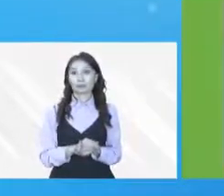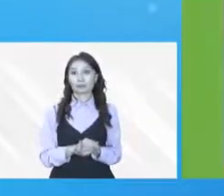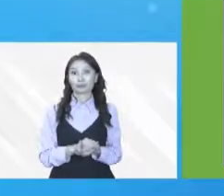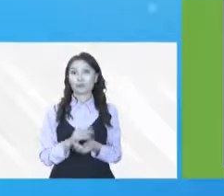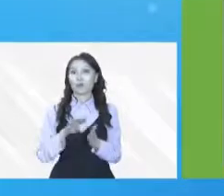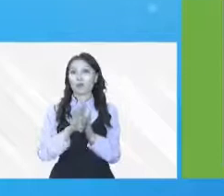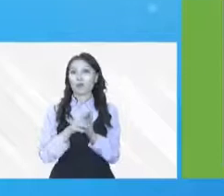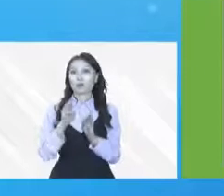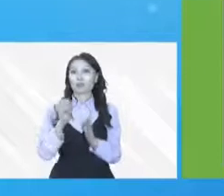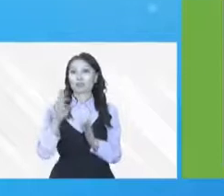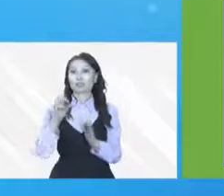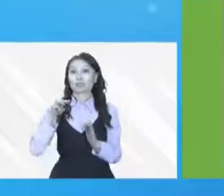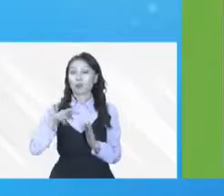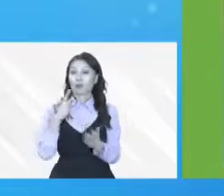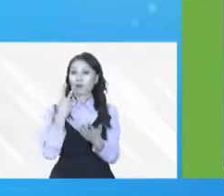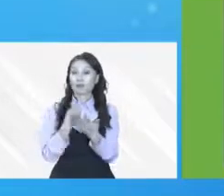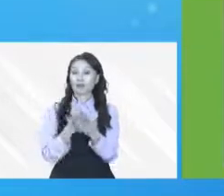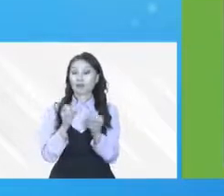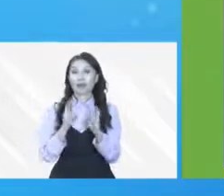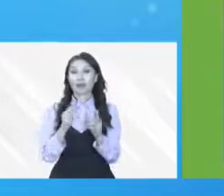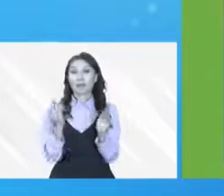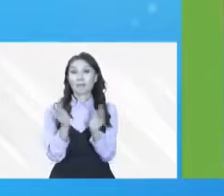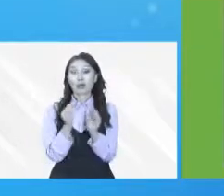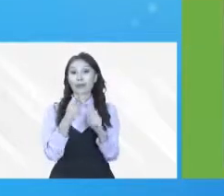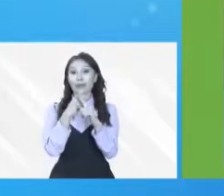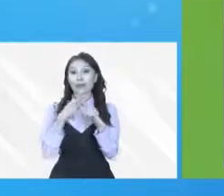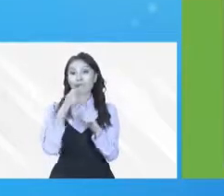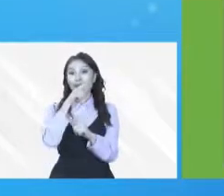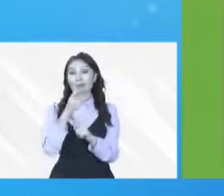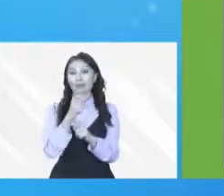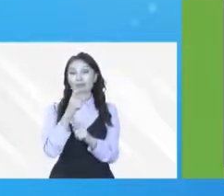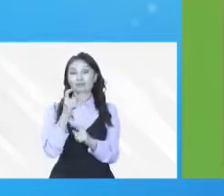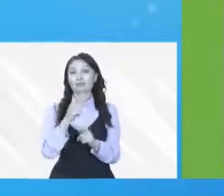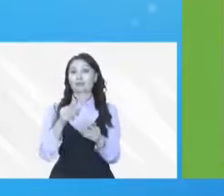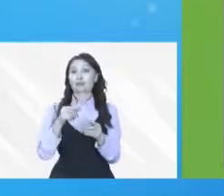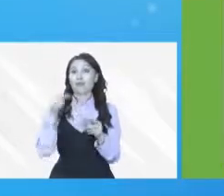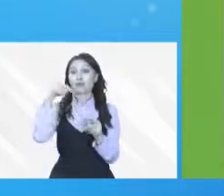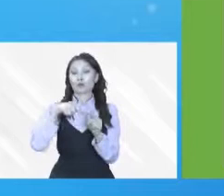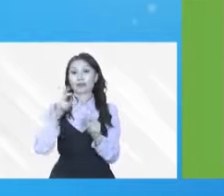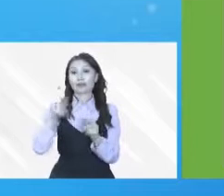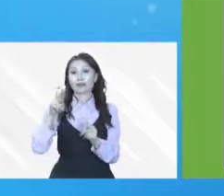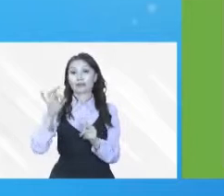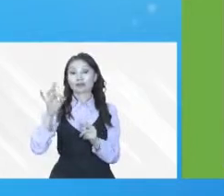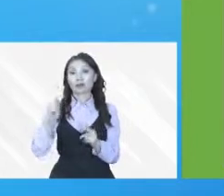Под микроскопом они выглядят как маленькие X-образные стержни внутри ядра.